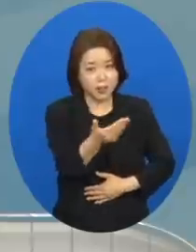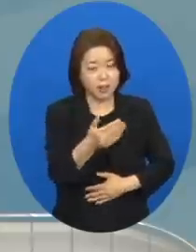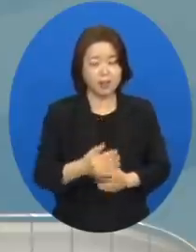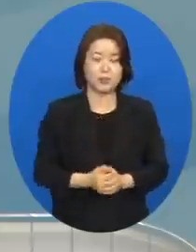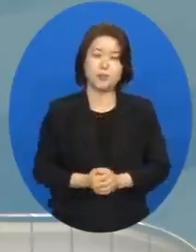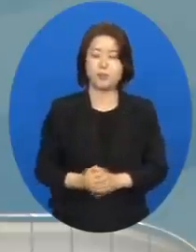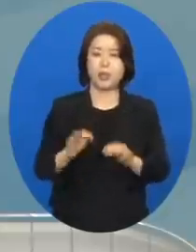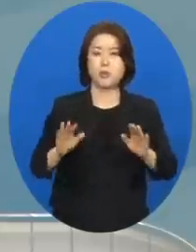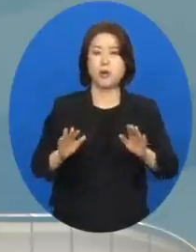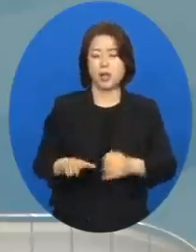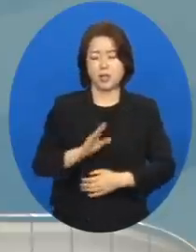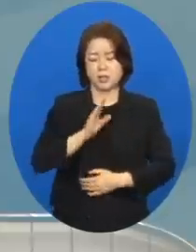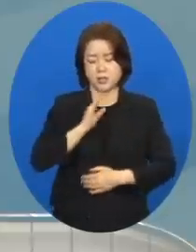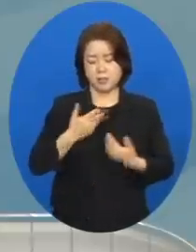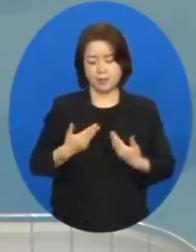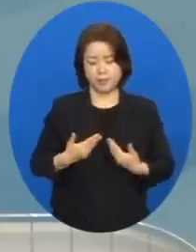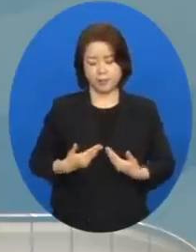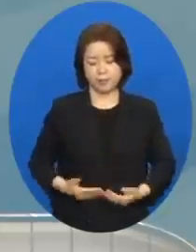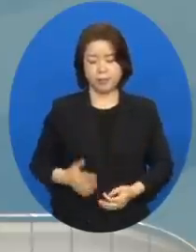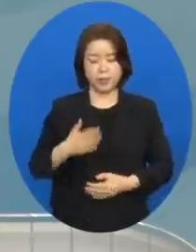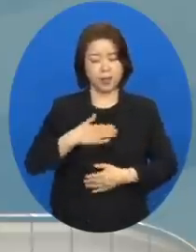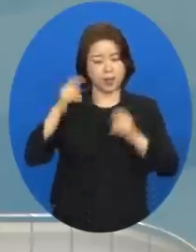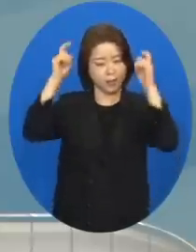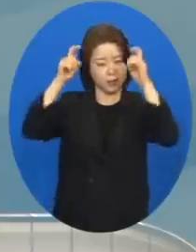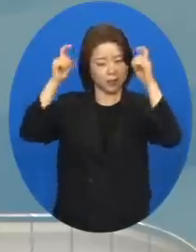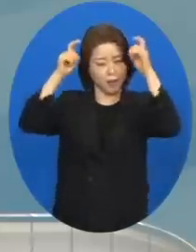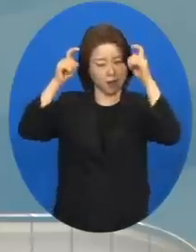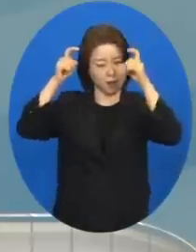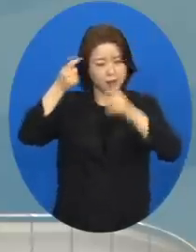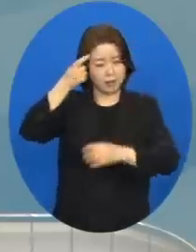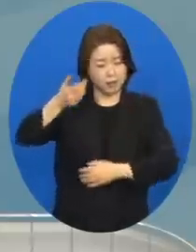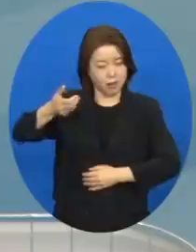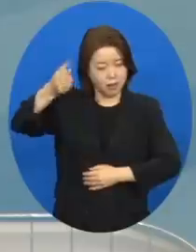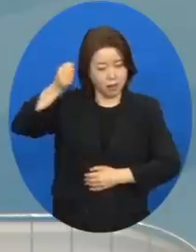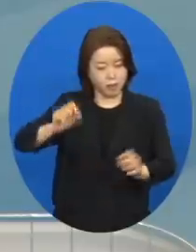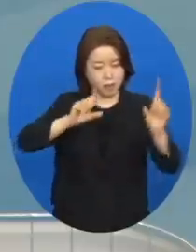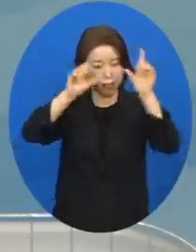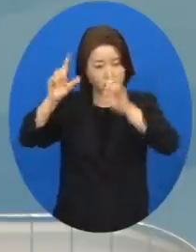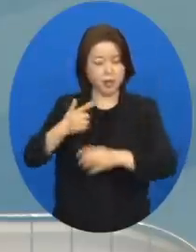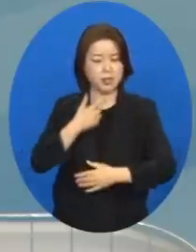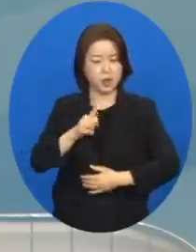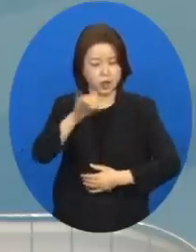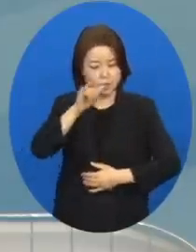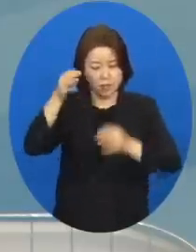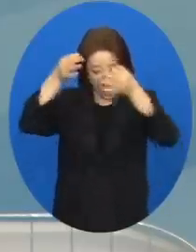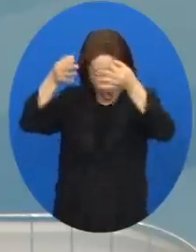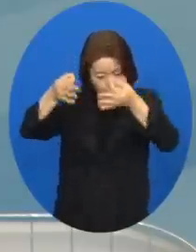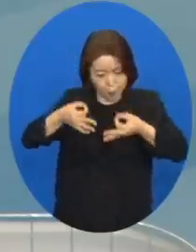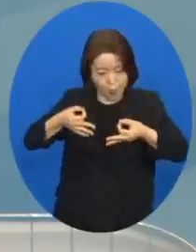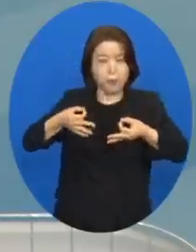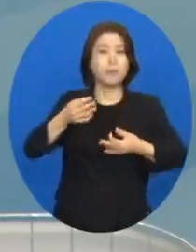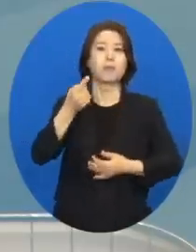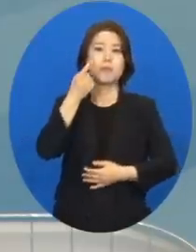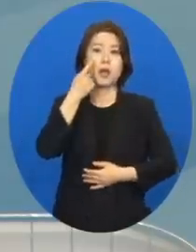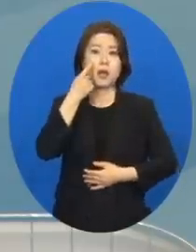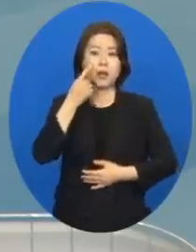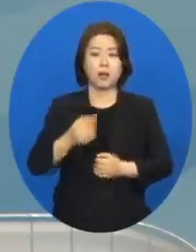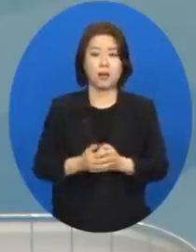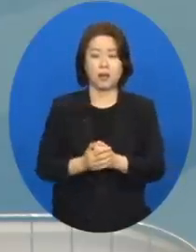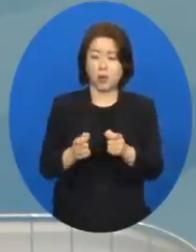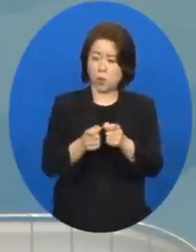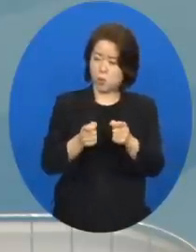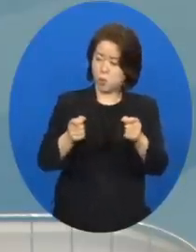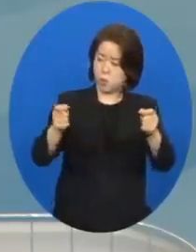진지하게 나는 양이라고 생각하고 살았나 하고 한번 돌아보았습니다. 오랫동안